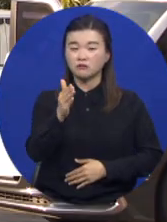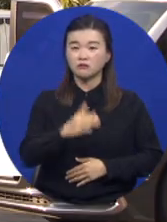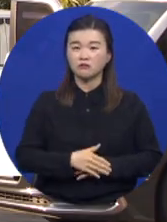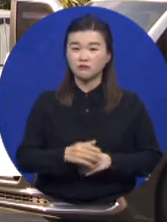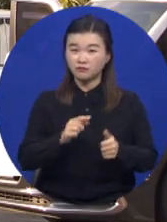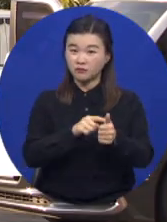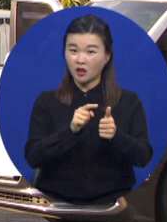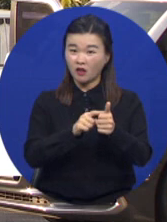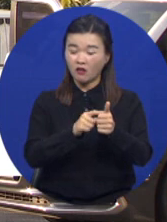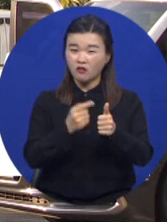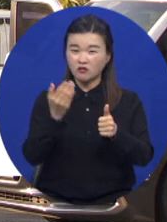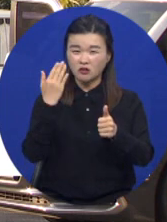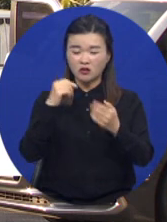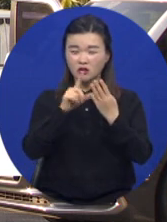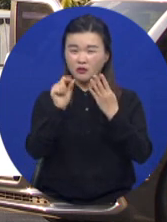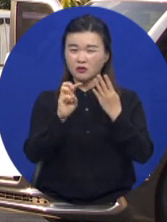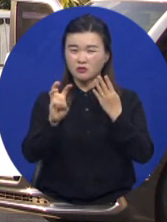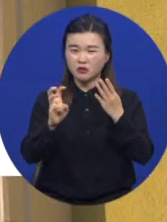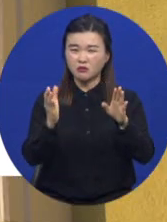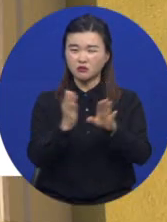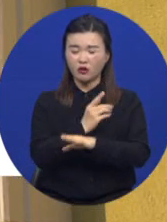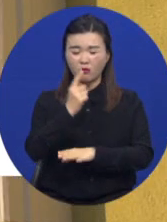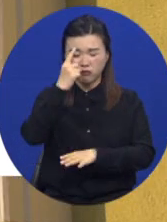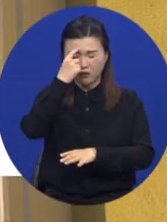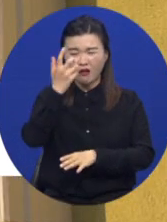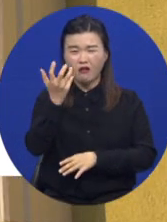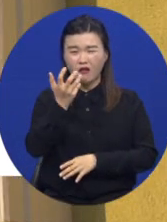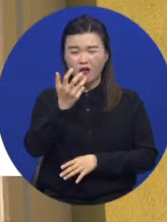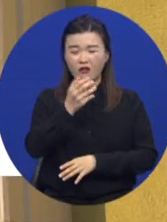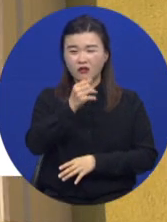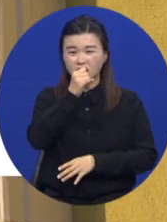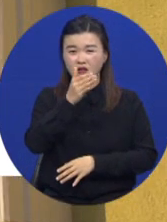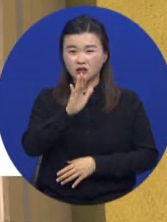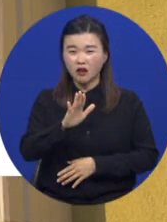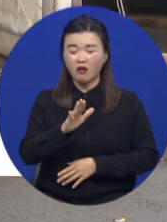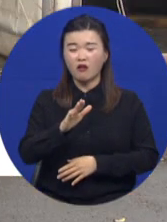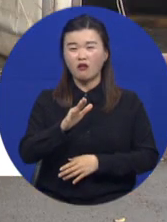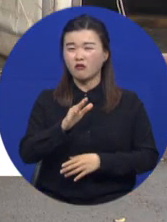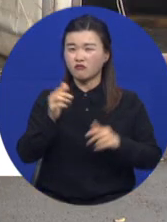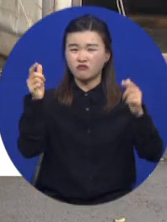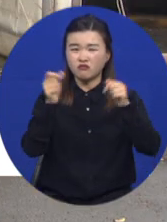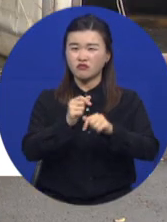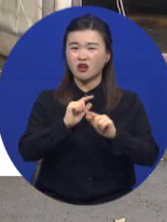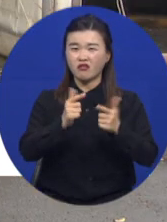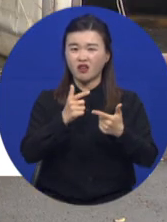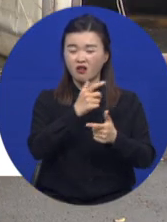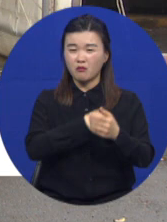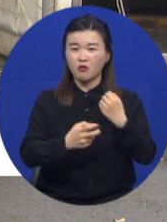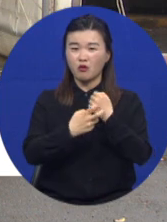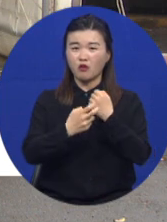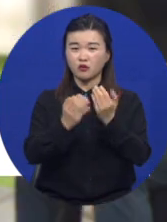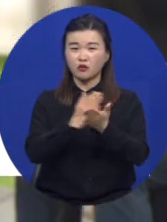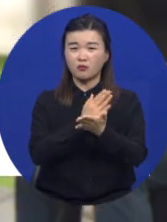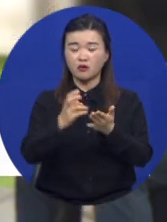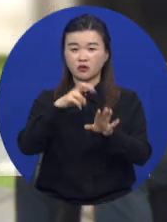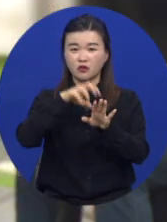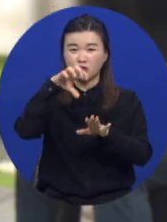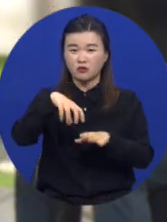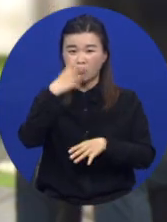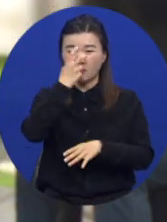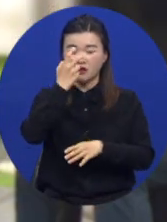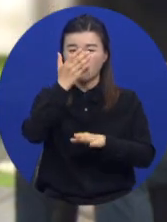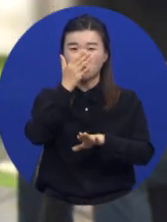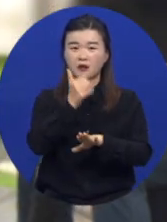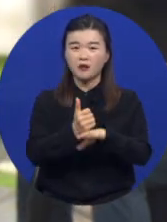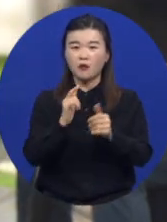a 씨는 지난달 30일부터 인후통 증상을 보였는데 나아지지 않자 제주 보건소 선별 진료소에서 검사를